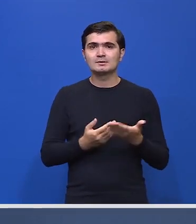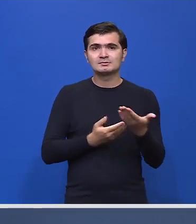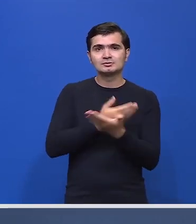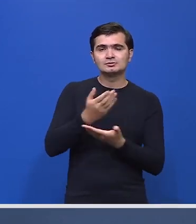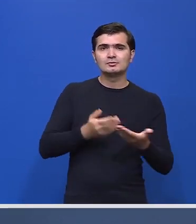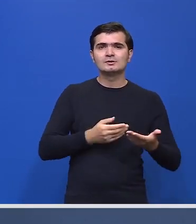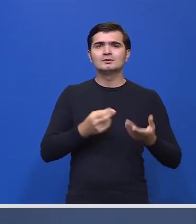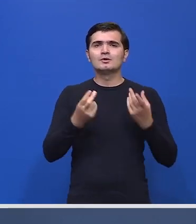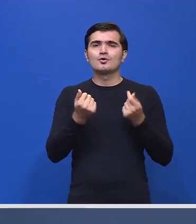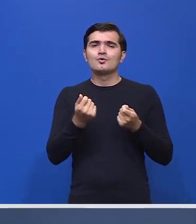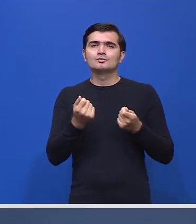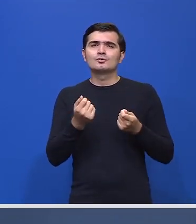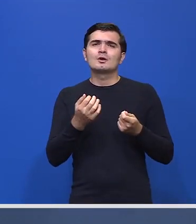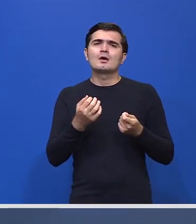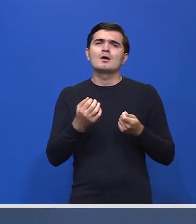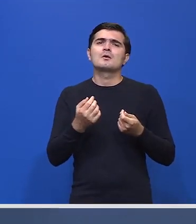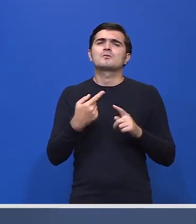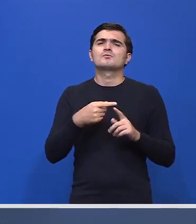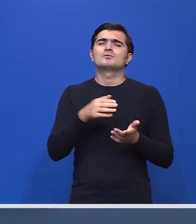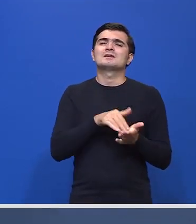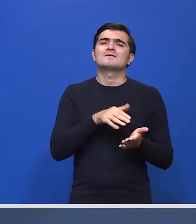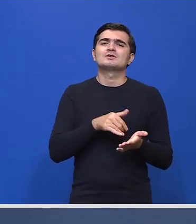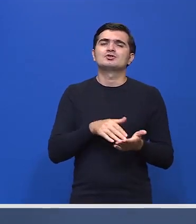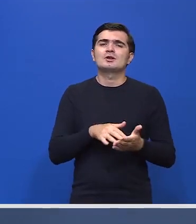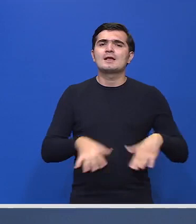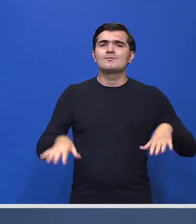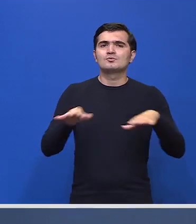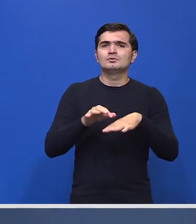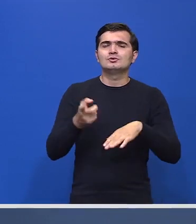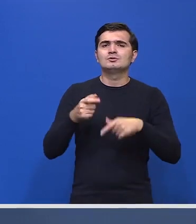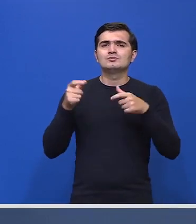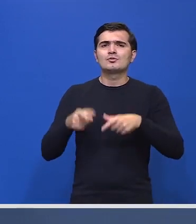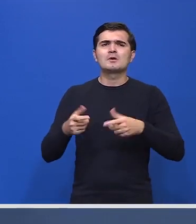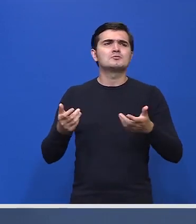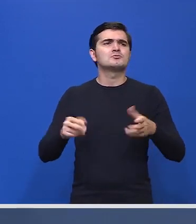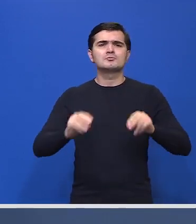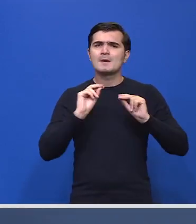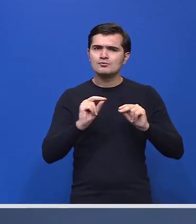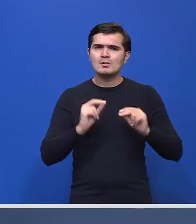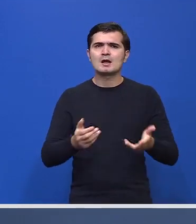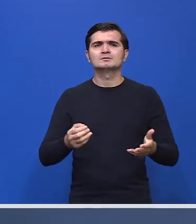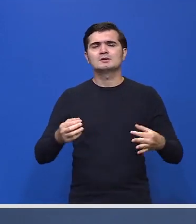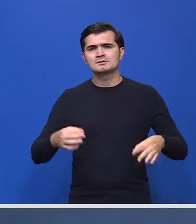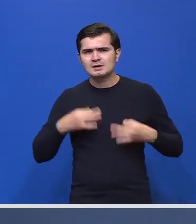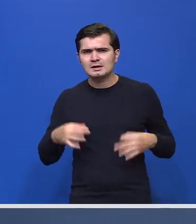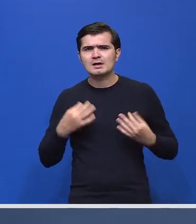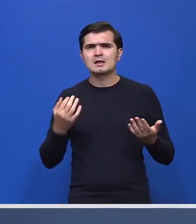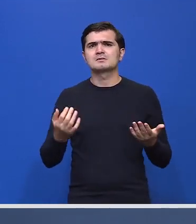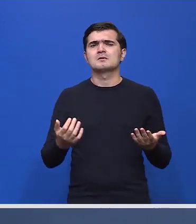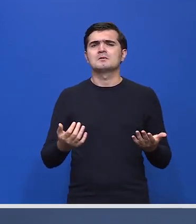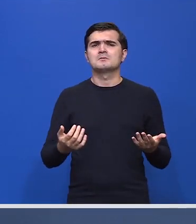gestionarea costurilor cu serviciile publice din domeniul educației, sănătății,